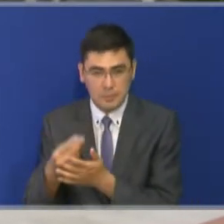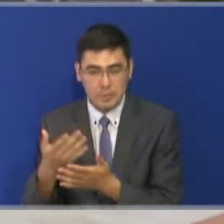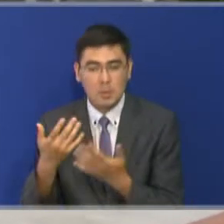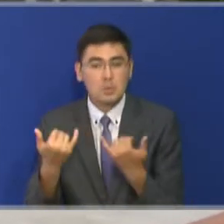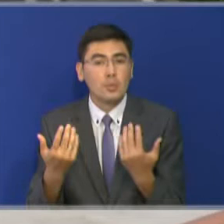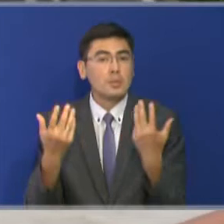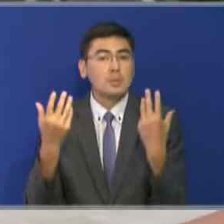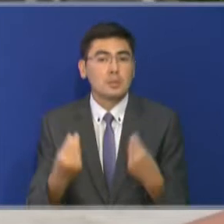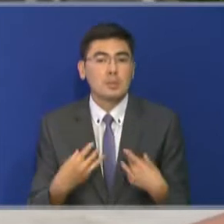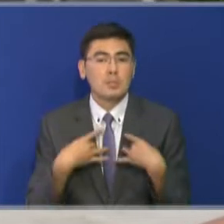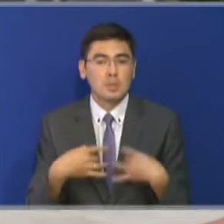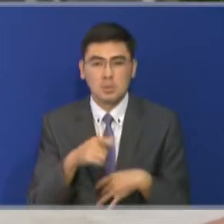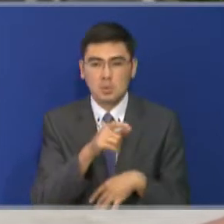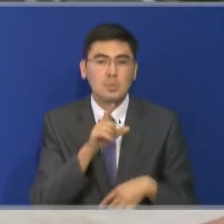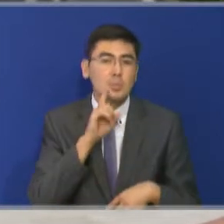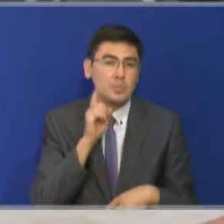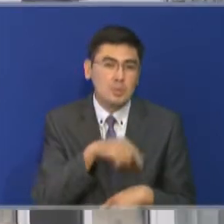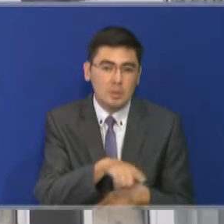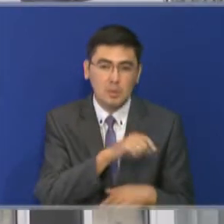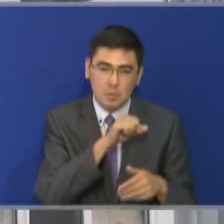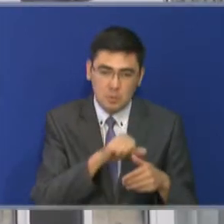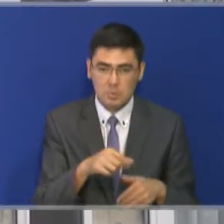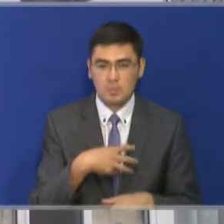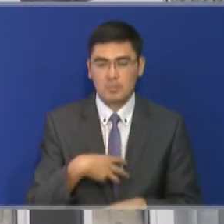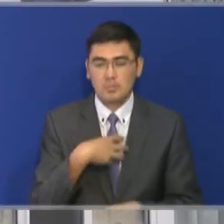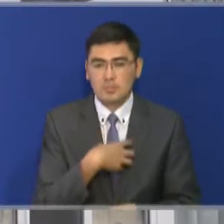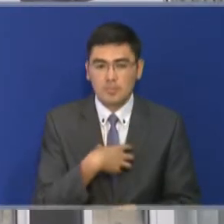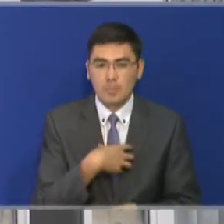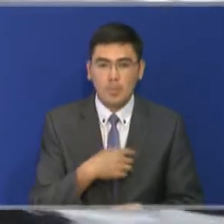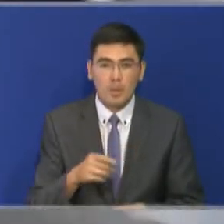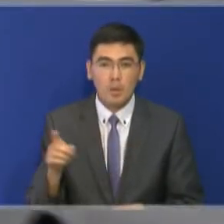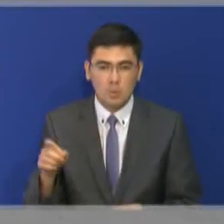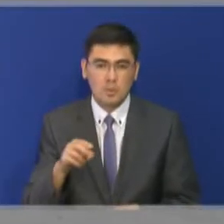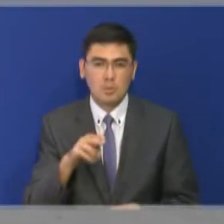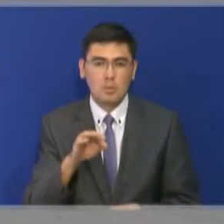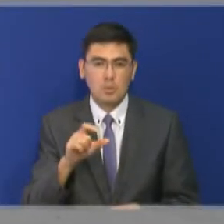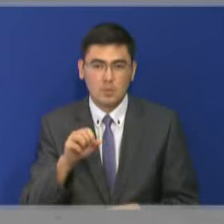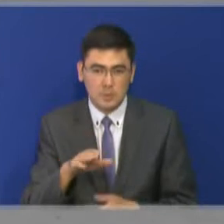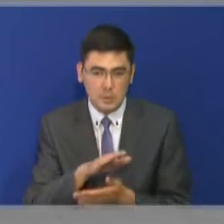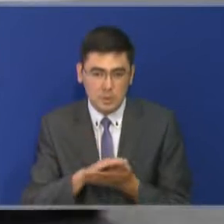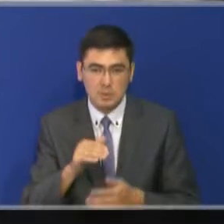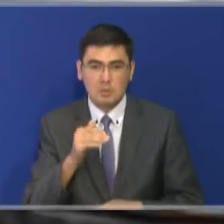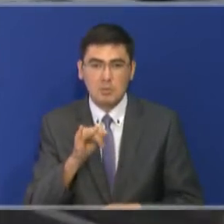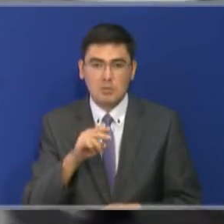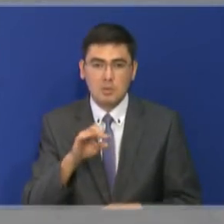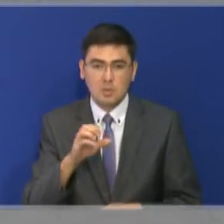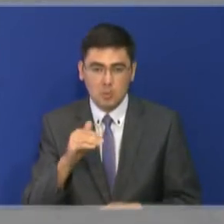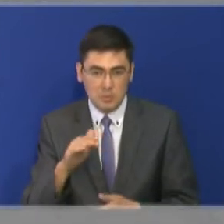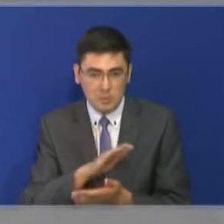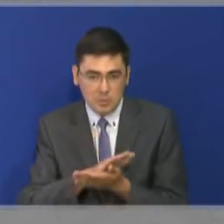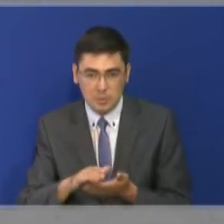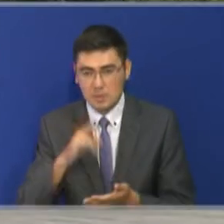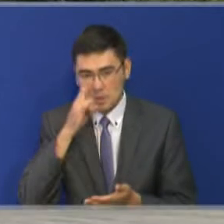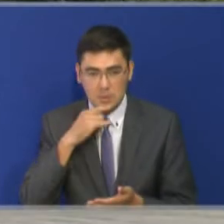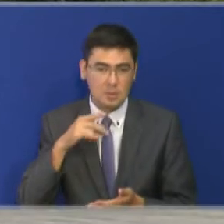праздник, который особенно важен для подрастающих поколений. Поэт, композитор, просветитель, философ, основатель казахского литературного языка и